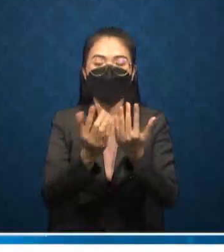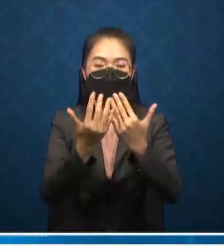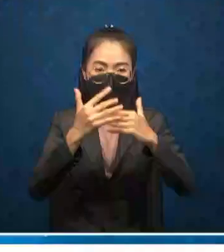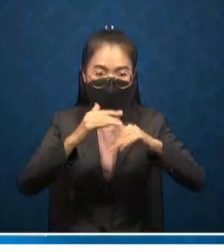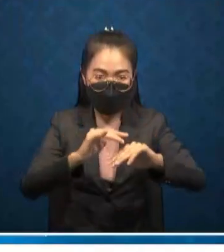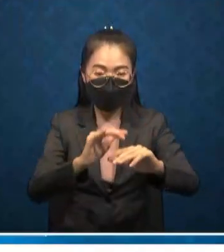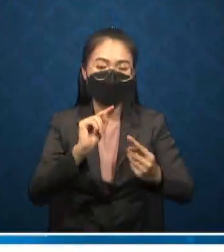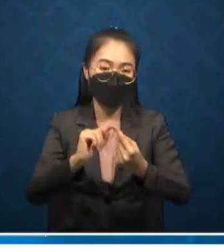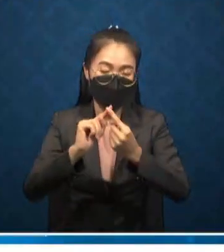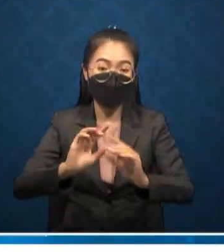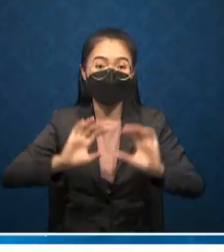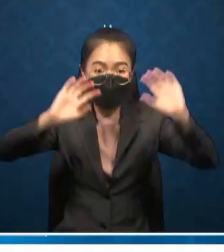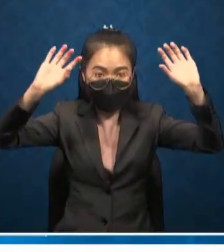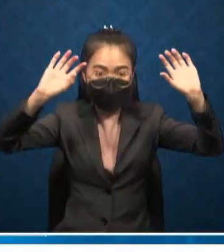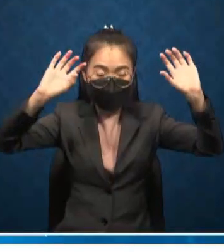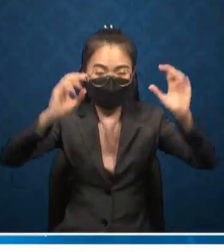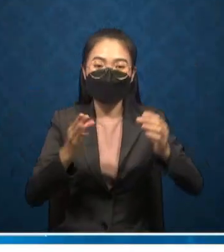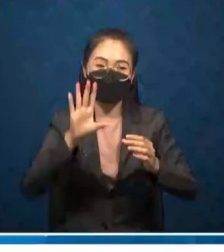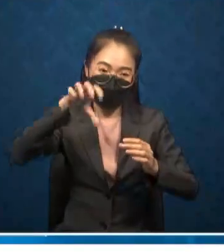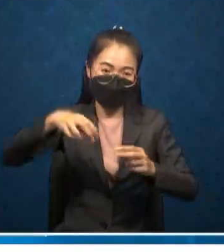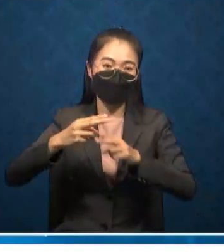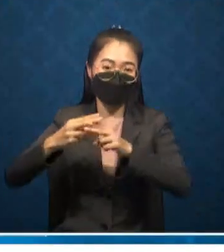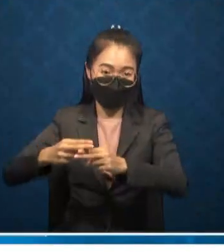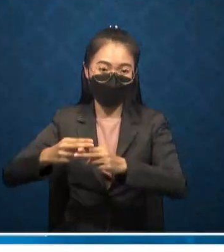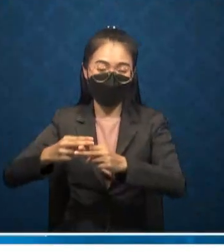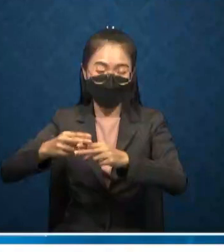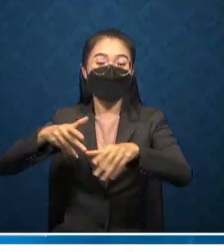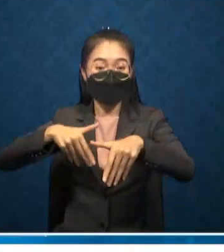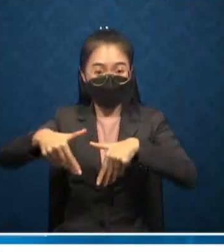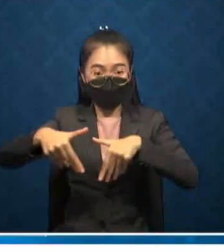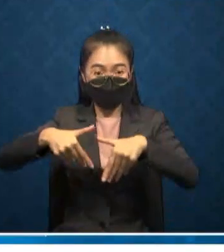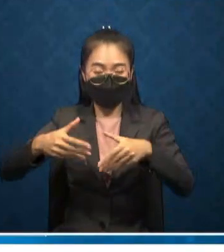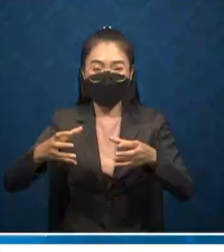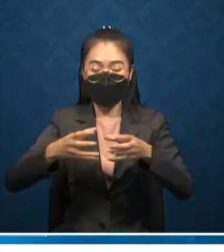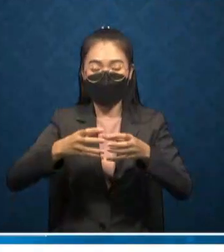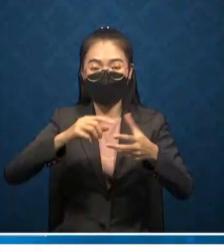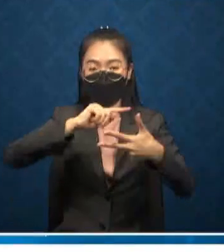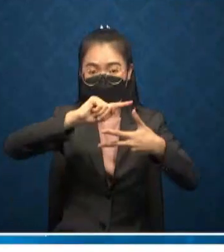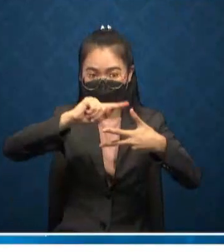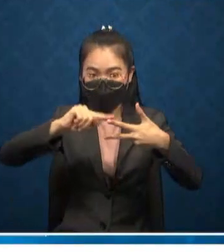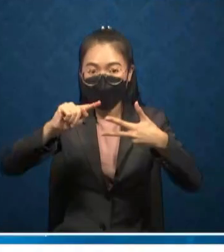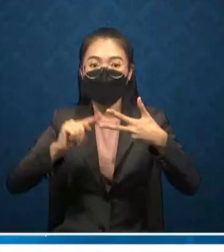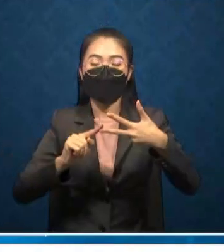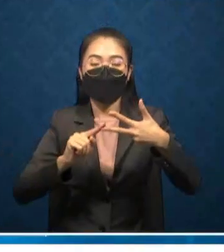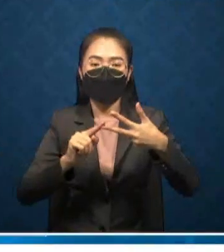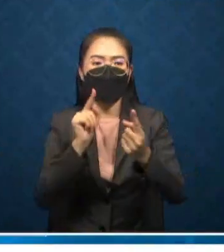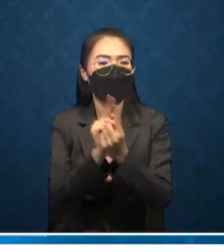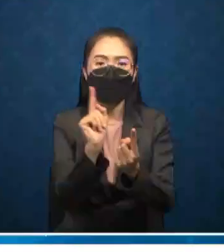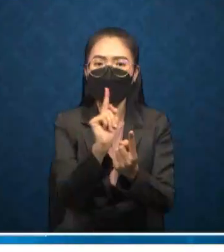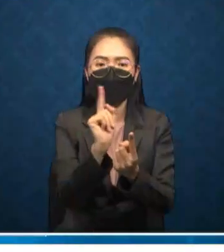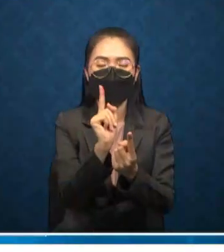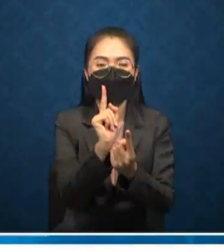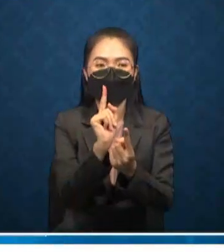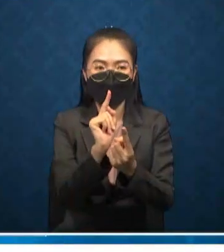ทากรัฐภาคเอกชนและภาคประชาสังคมภายใต้แนวคิดไตรภาคีนั้นพบว่าเกิดขึ้นได้